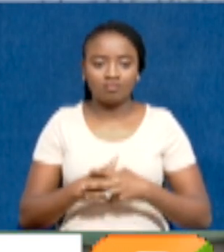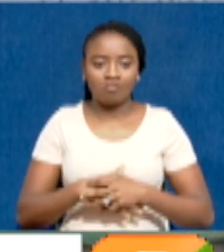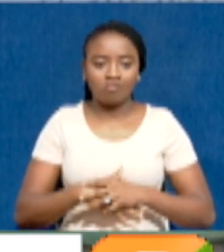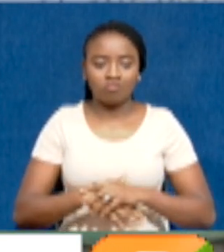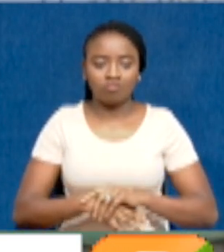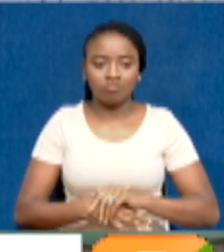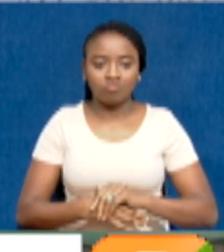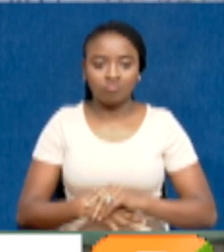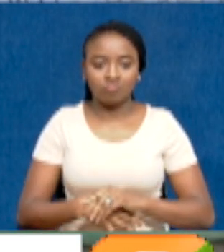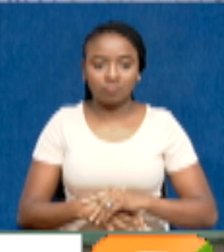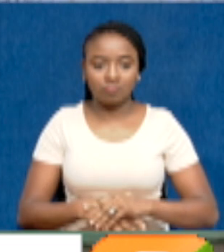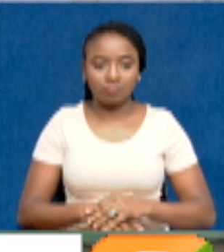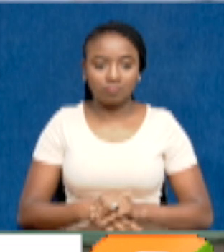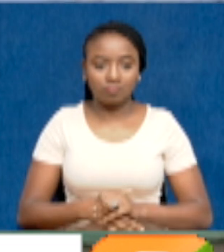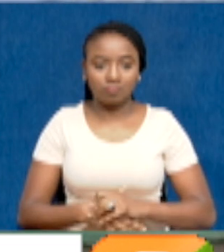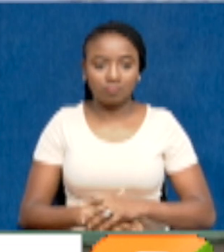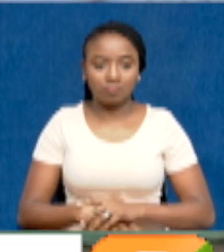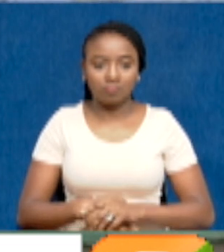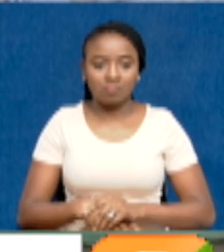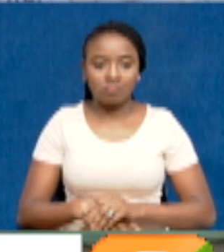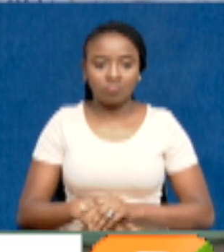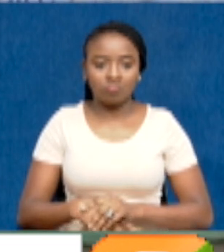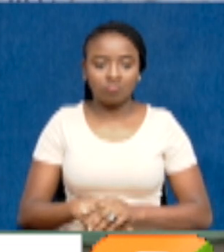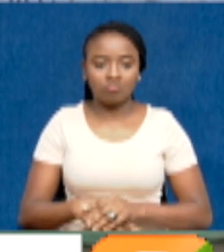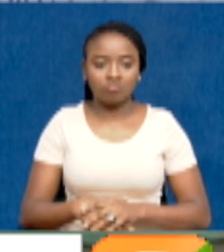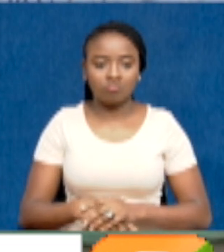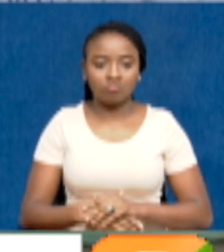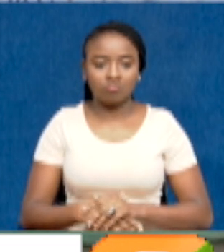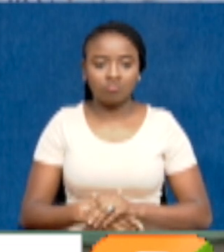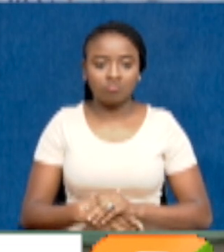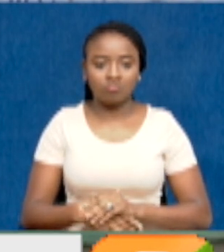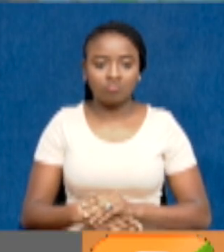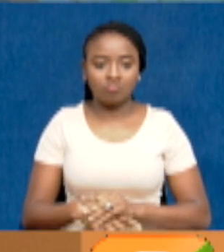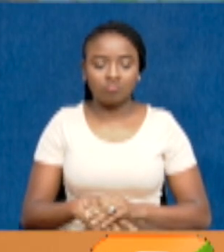atamrithi Rais Kenyatta. Chemutai Goin, runinga ya Citizen, kaunti ya Nairobi.